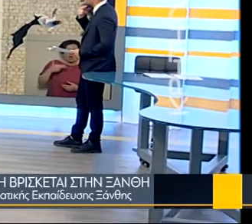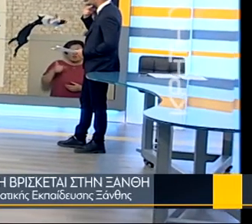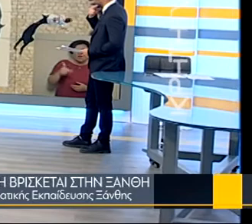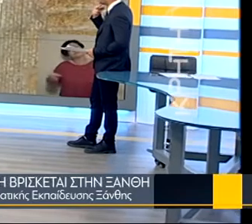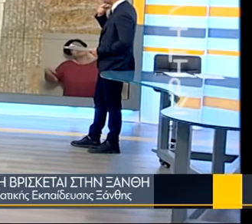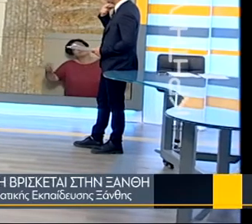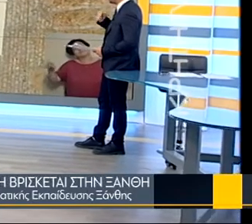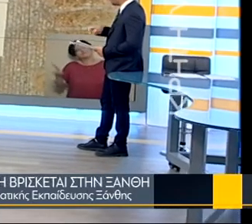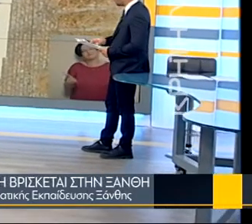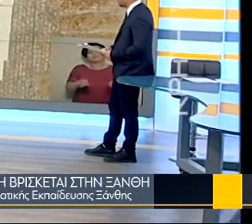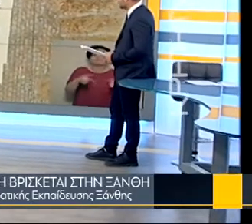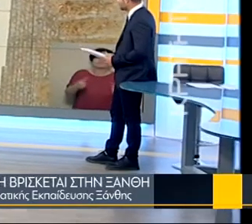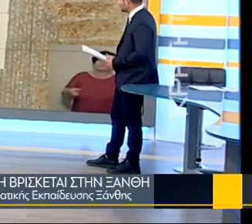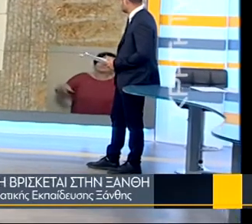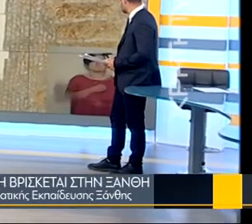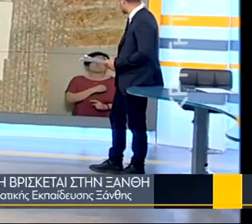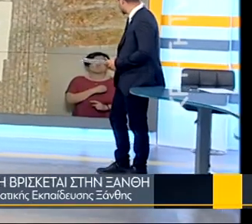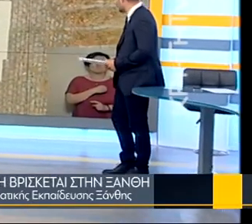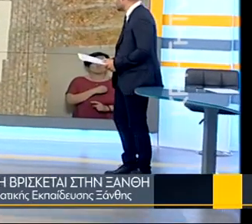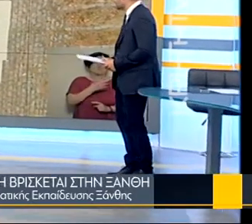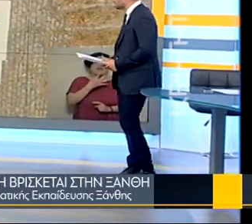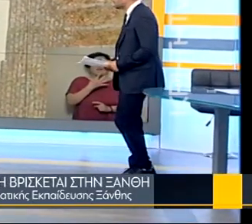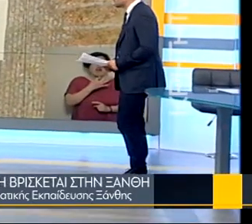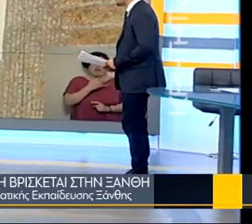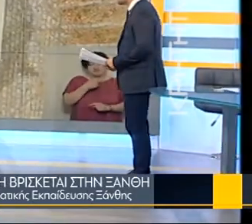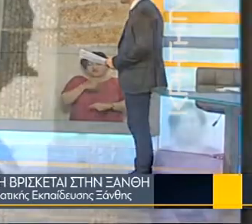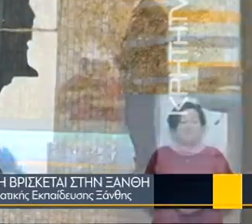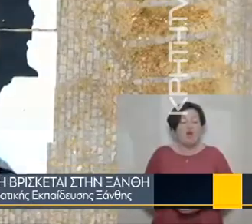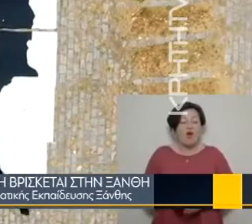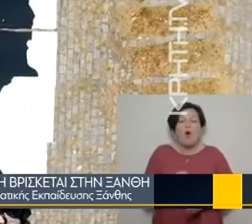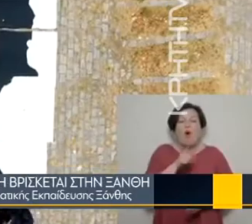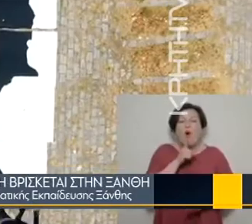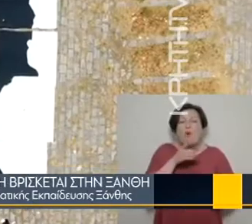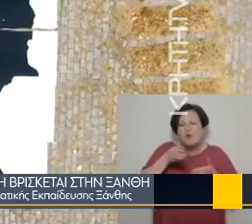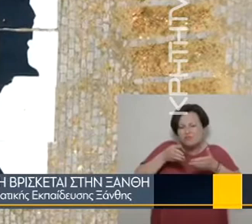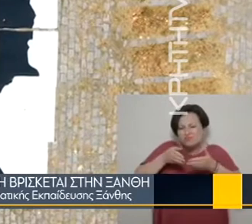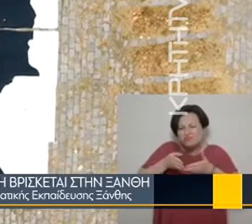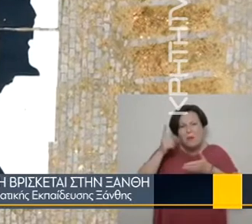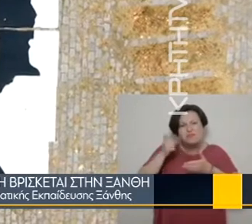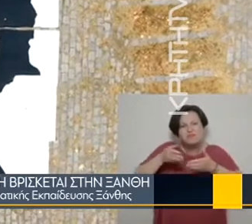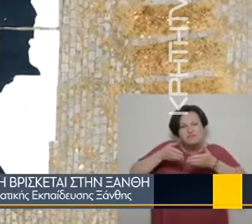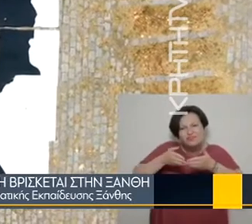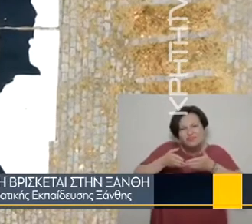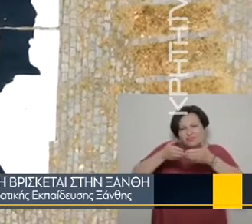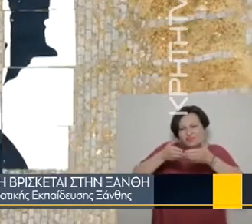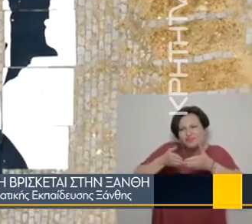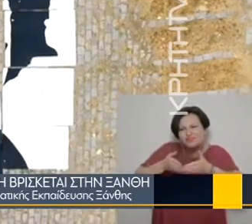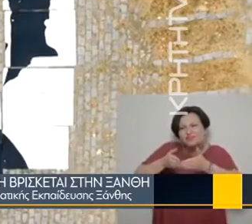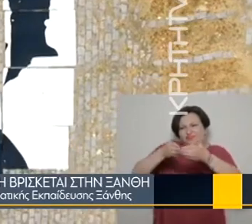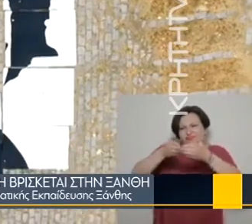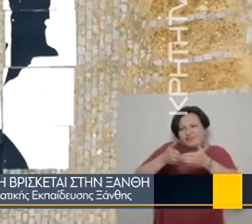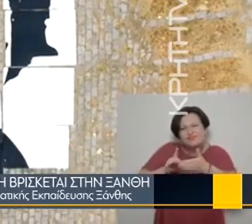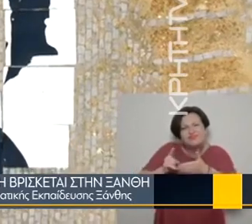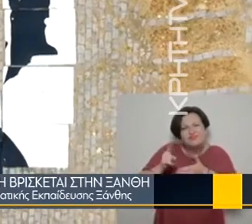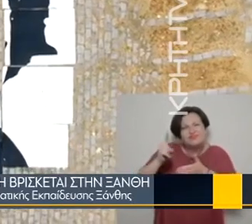δείχνουν την πορεία για τη δημιουργία αυτού του πορτρέτου. Μια πολύ ξεχωριστή δράση, η οποία έτσι ξεκίνησε σαν σκέψη από τον Νοέμβριο, αλλά ήρθε η